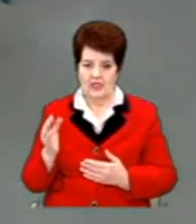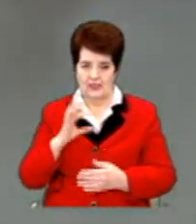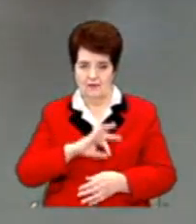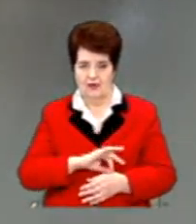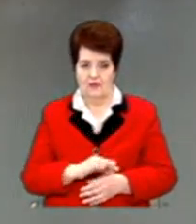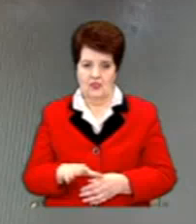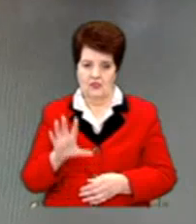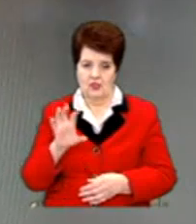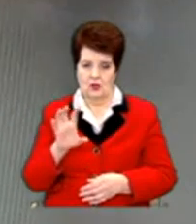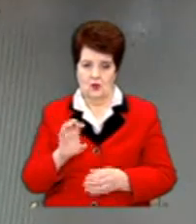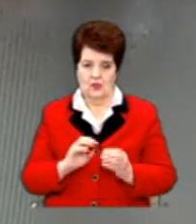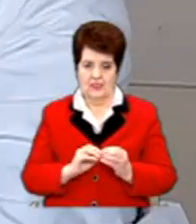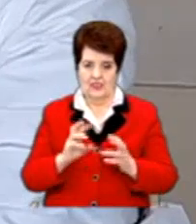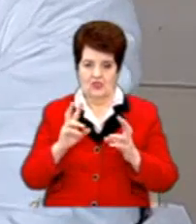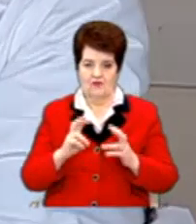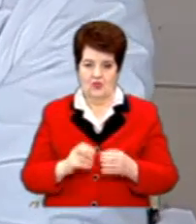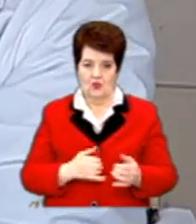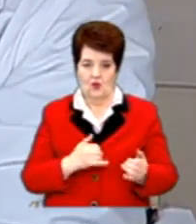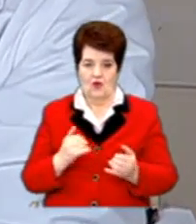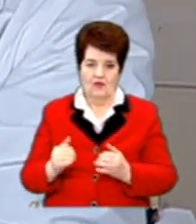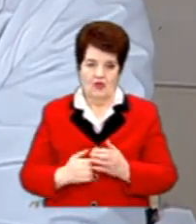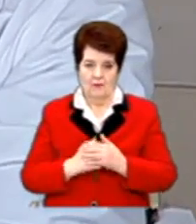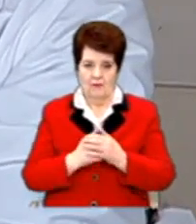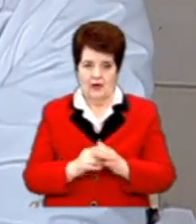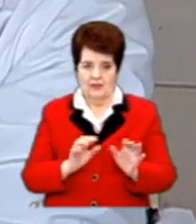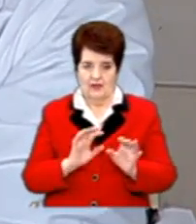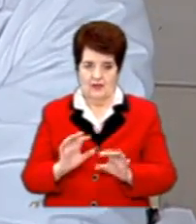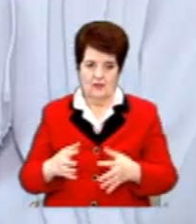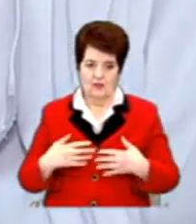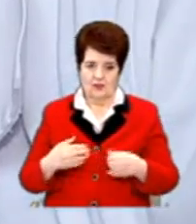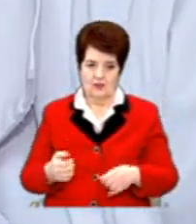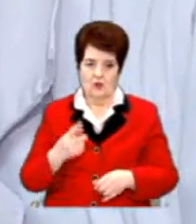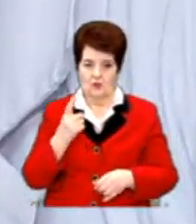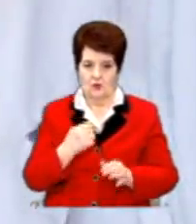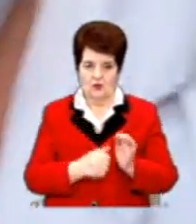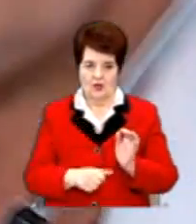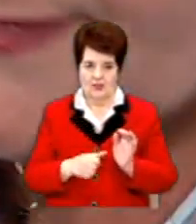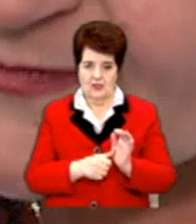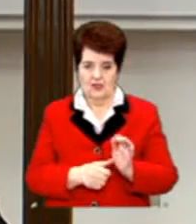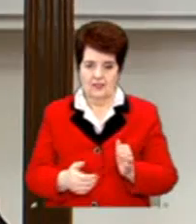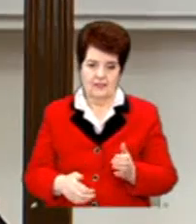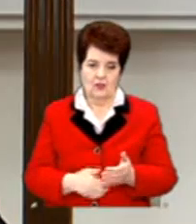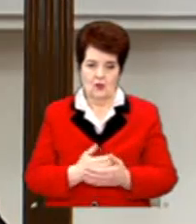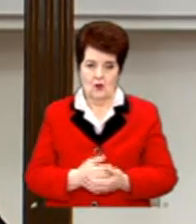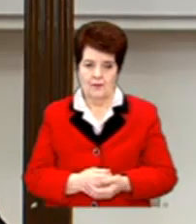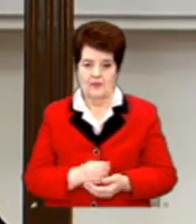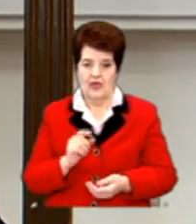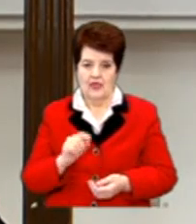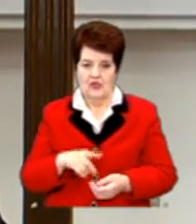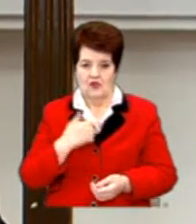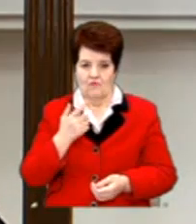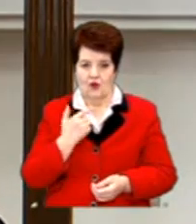cele 510 investigații oferite pe baza asigurării de sănătate, 166 sunt noi. Aici vorbim